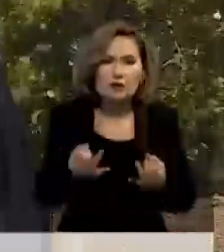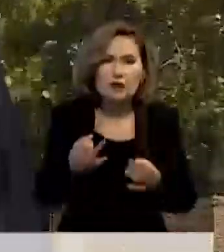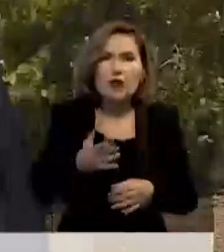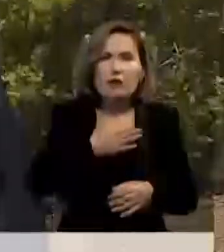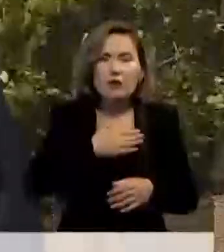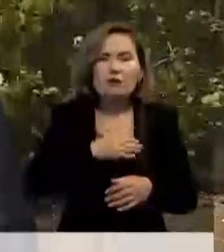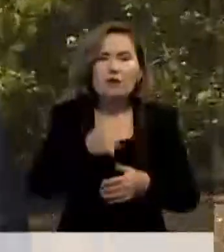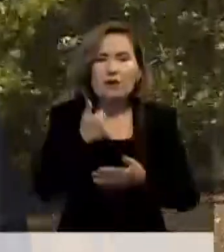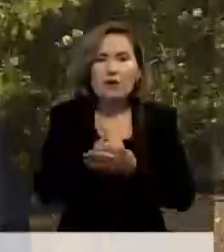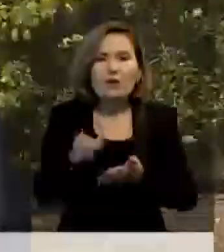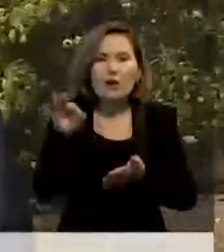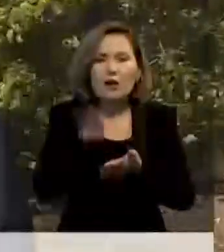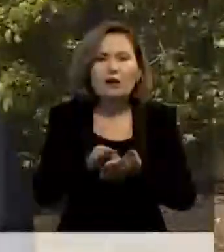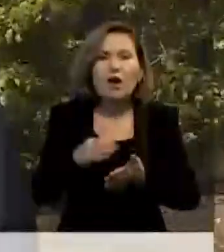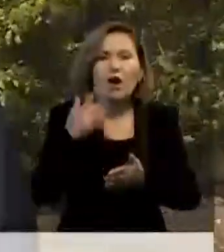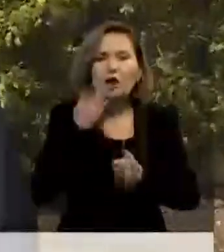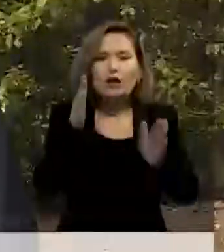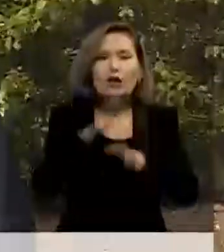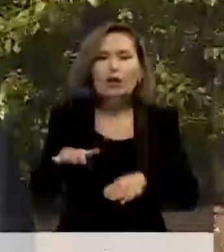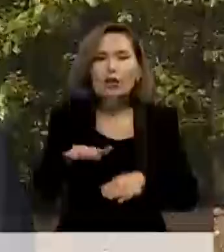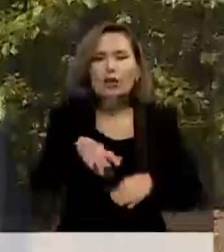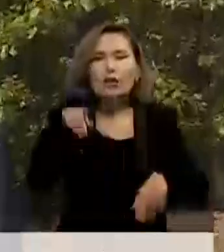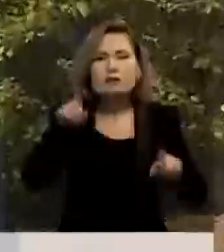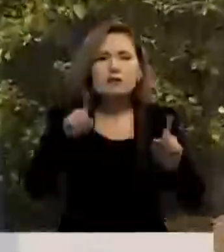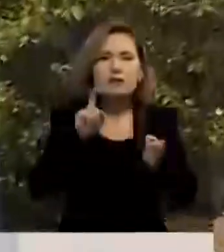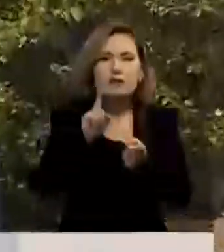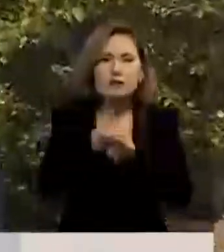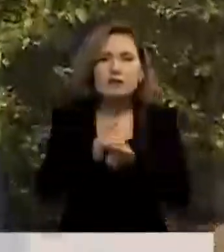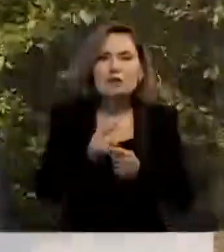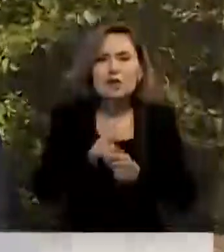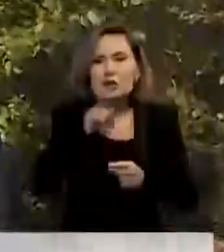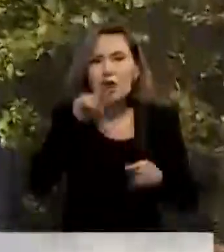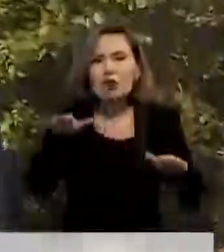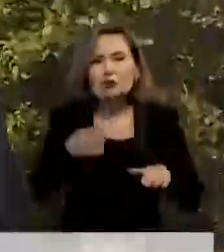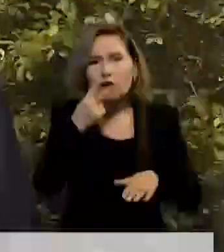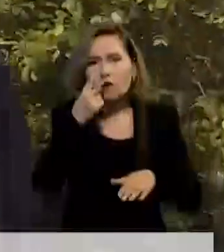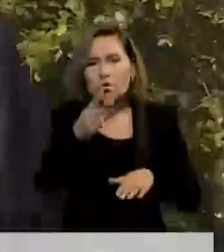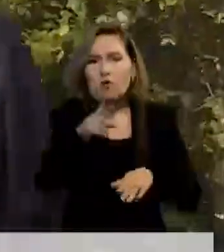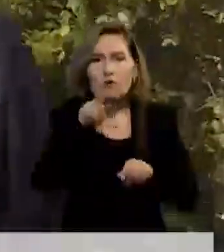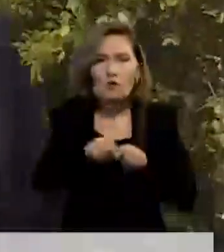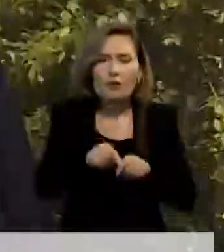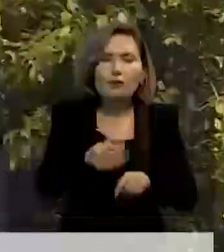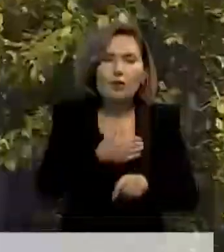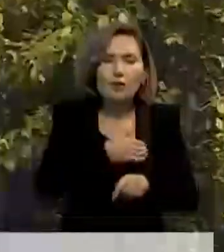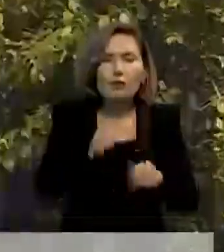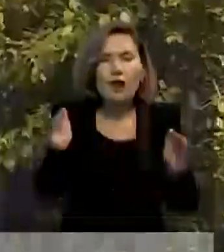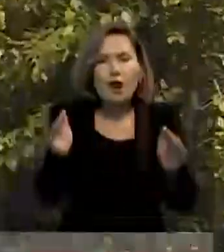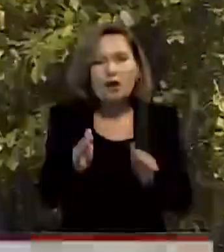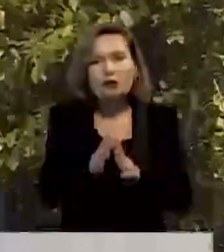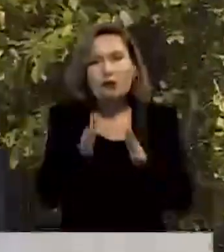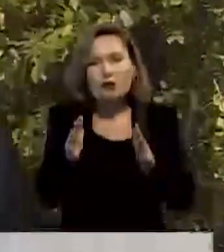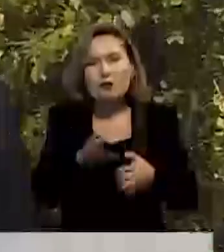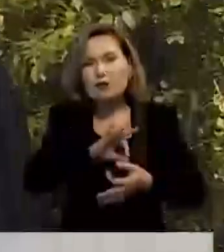Біздің мақсат ұлттық парктегі сирек кездесетін құстар мен жануарларды анықтау. Қызыл кітапқа тіркелген құстар көбейді ма, керісінше азайды ма, бәрін